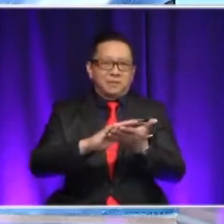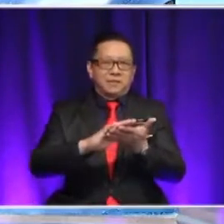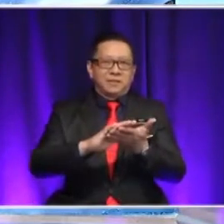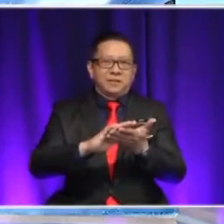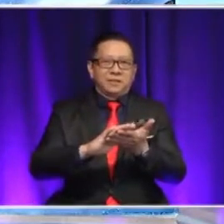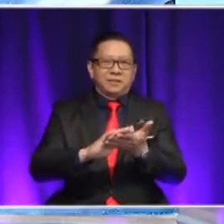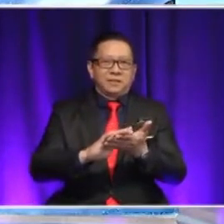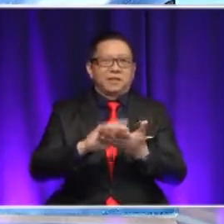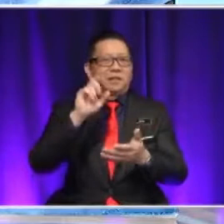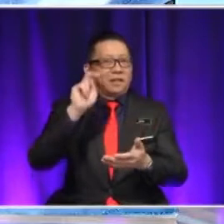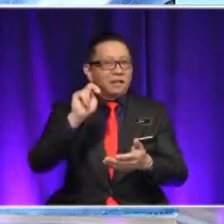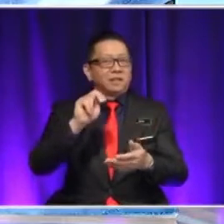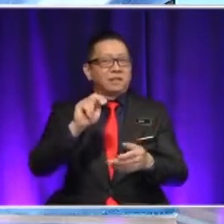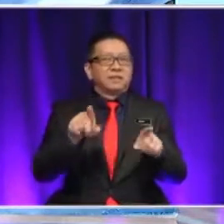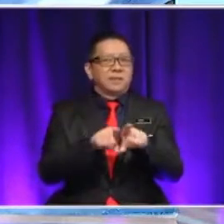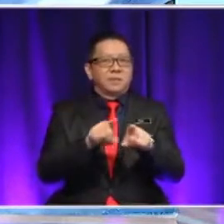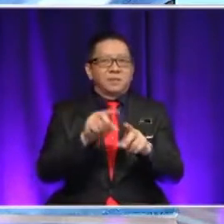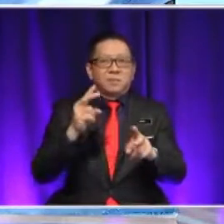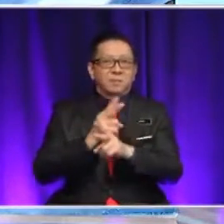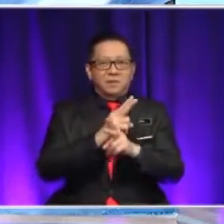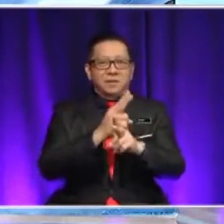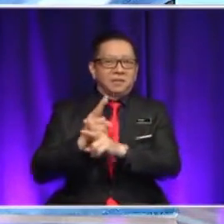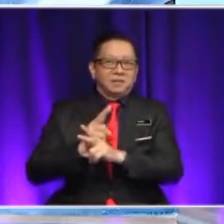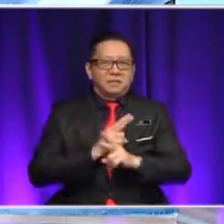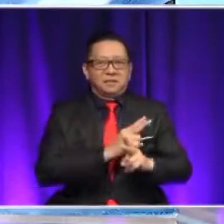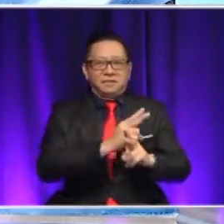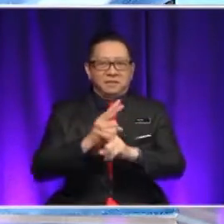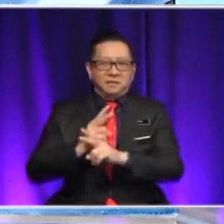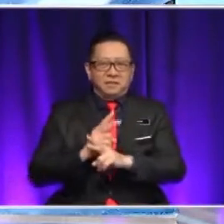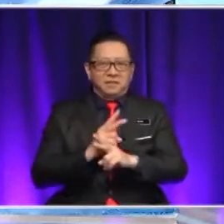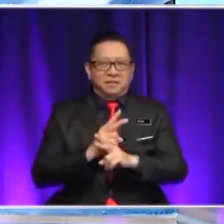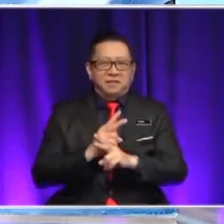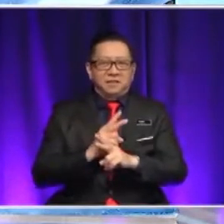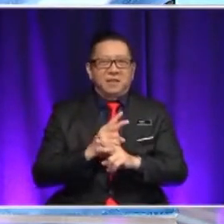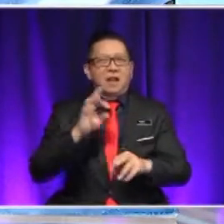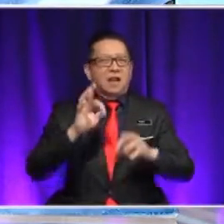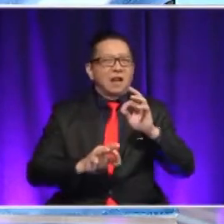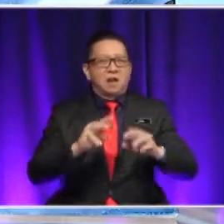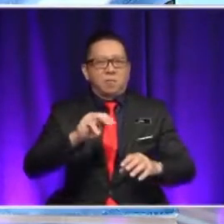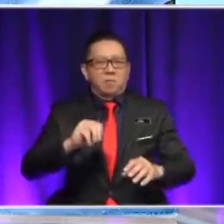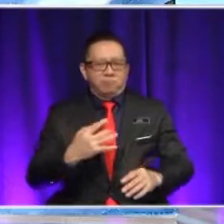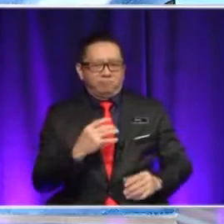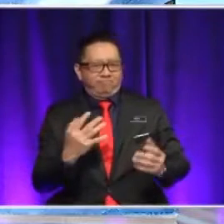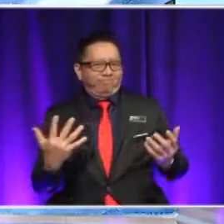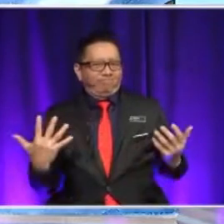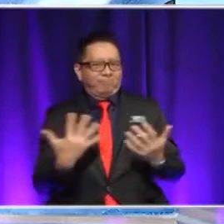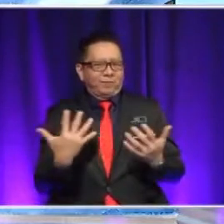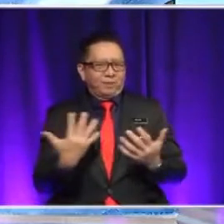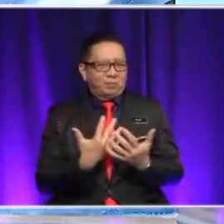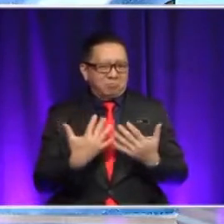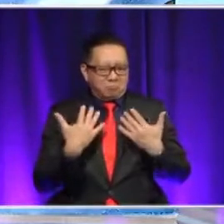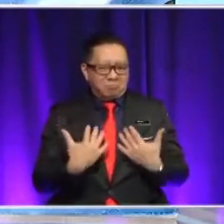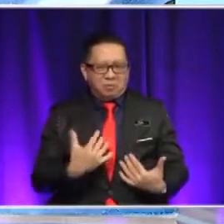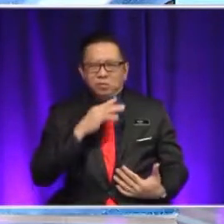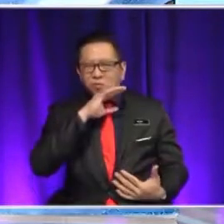kejanti berhati-hati pada wrasse Oke awakmu rezeki wes nanti kau tuh lama manakah baju